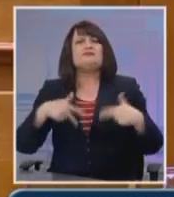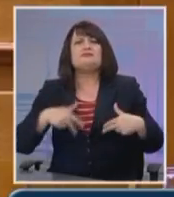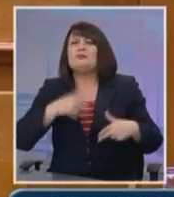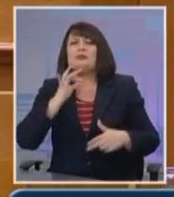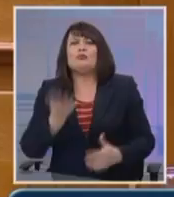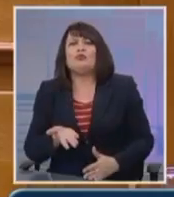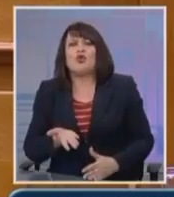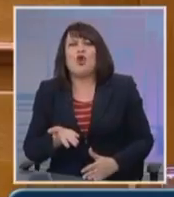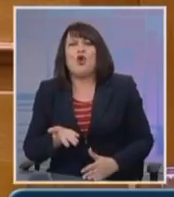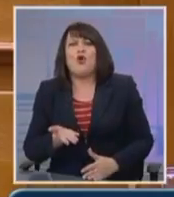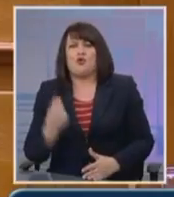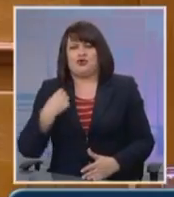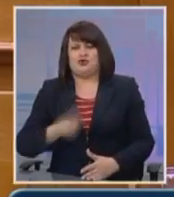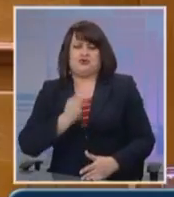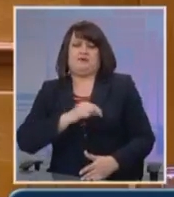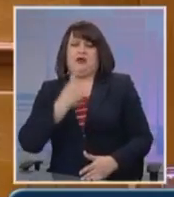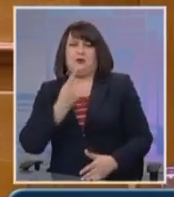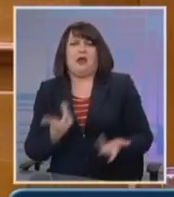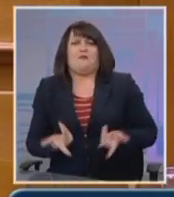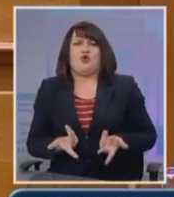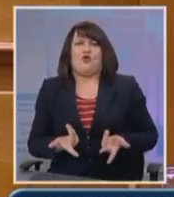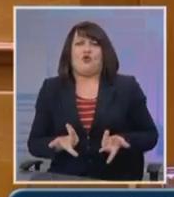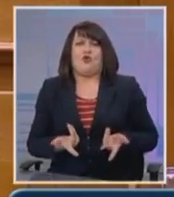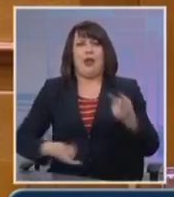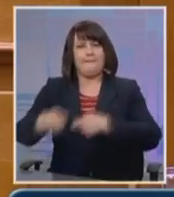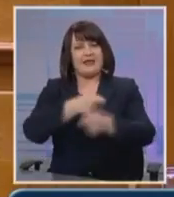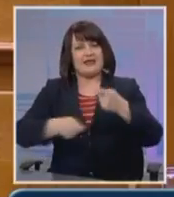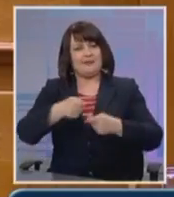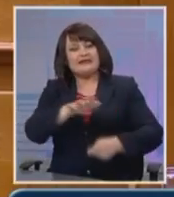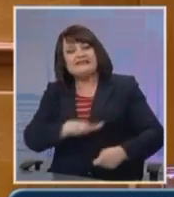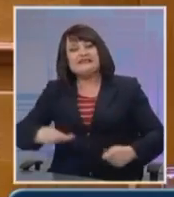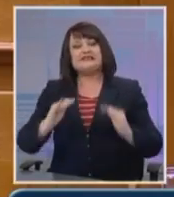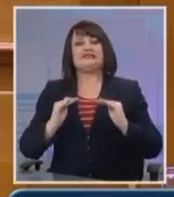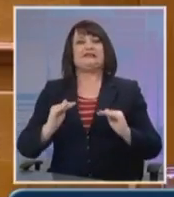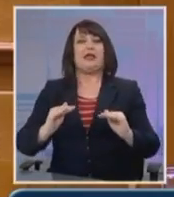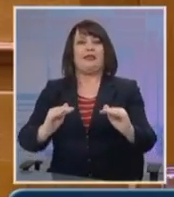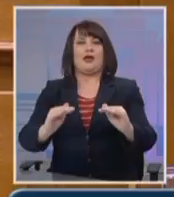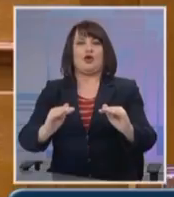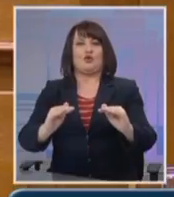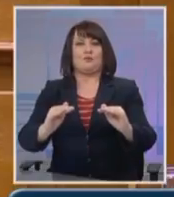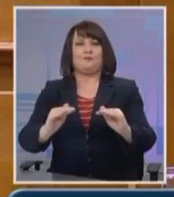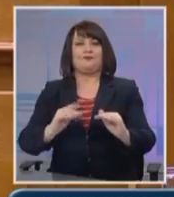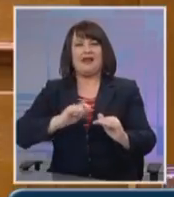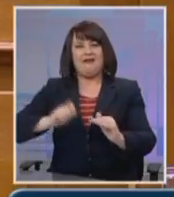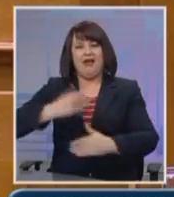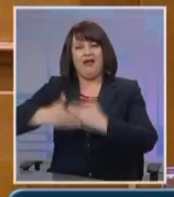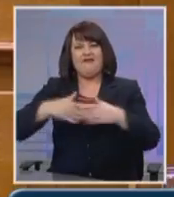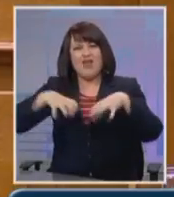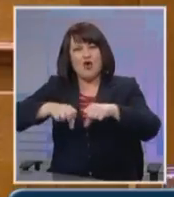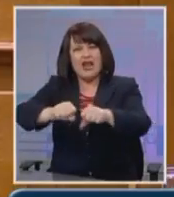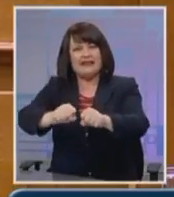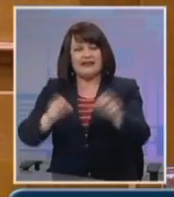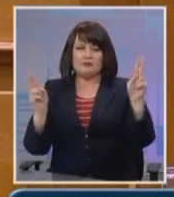λόγος υπέρτερου δημοσίου συμφέροντος. Σταθερό επιχειρηματικό περιβάλλον με δραστική μείωση της γραφειοκρατίας